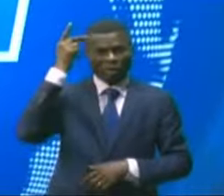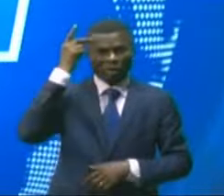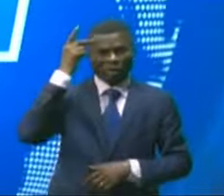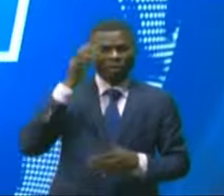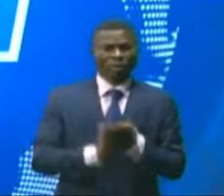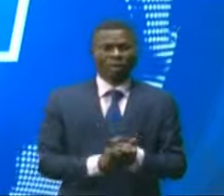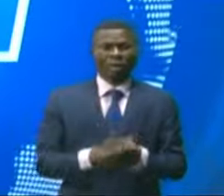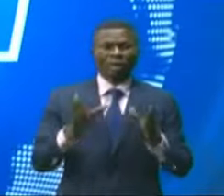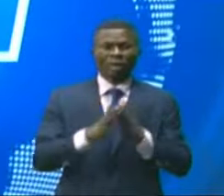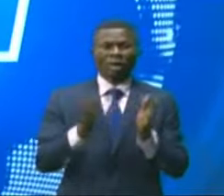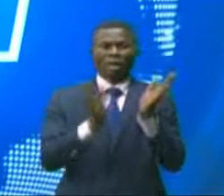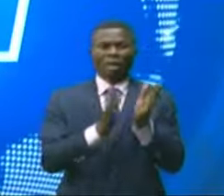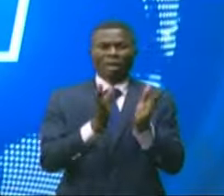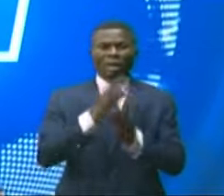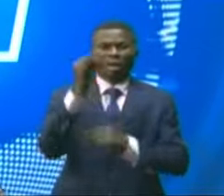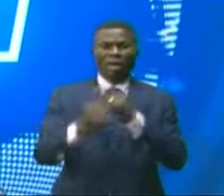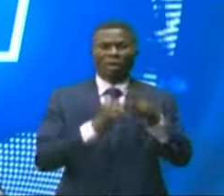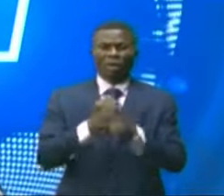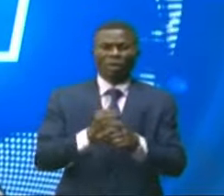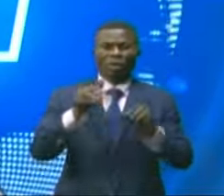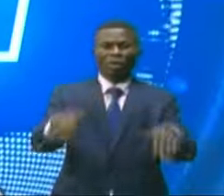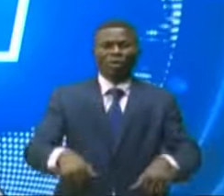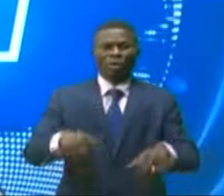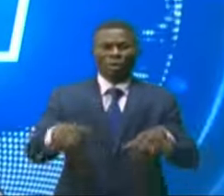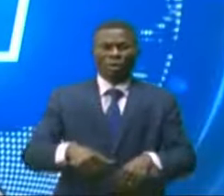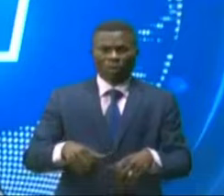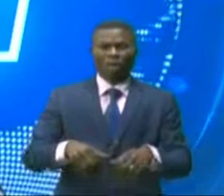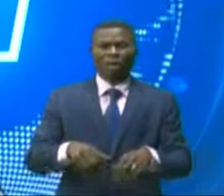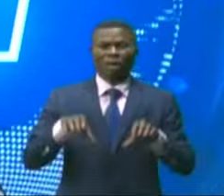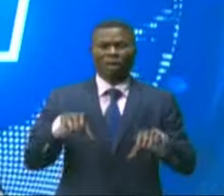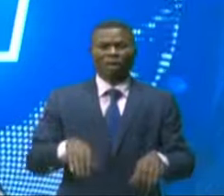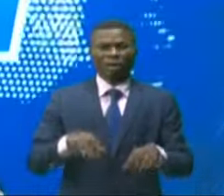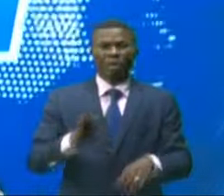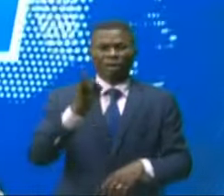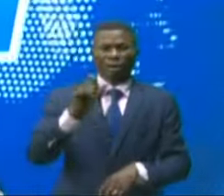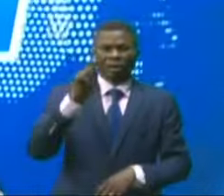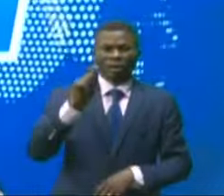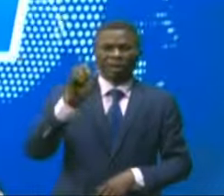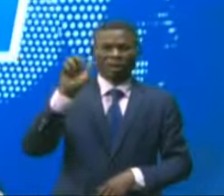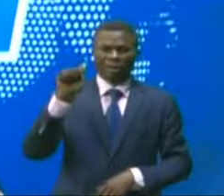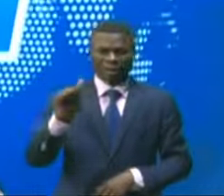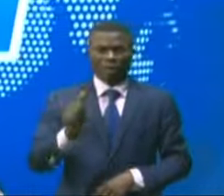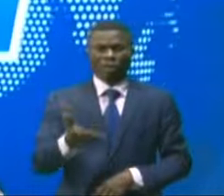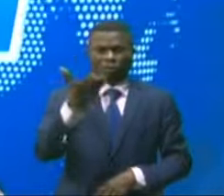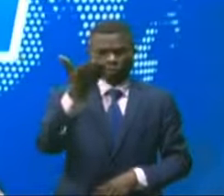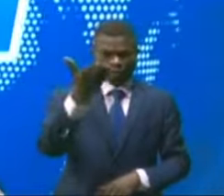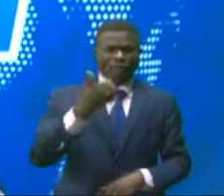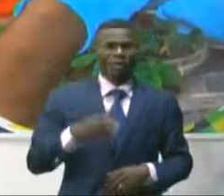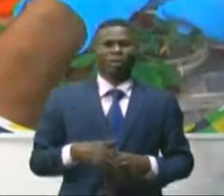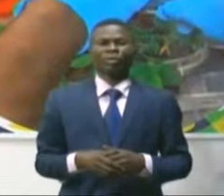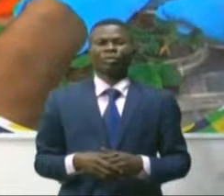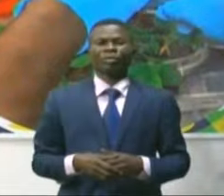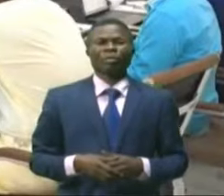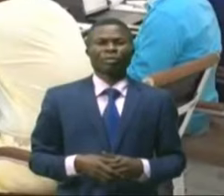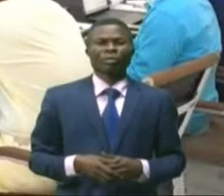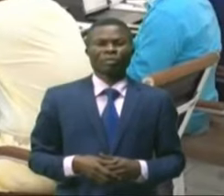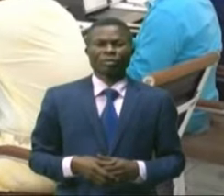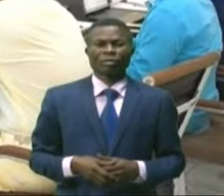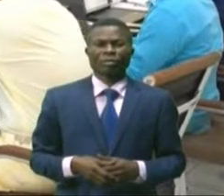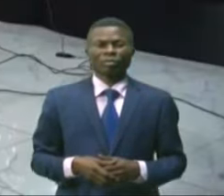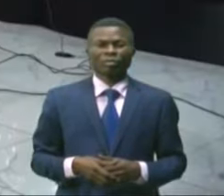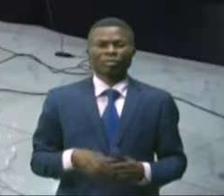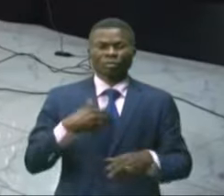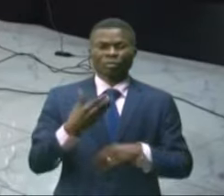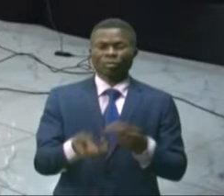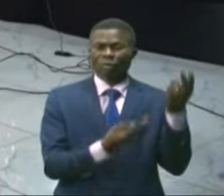Kinshasa par l'Institut international de l'agriculture tropicale, IITA. Suivez cela en images et commentaires. Apporter de la